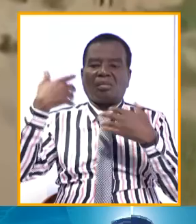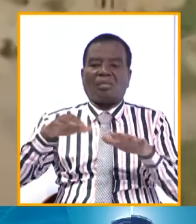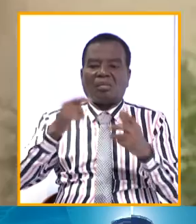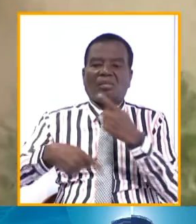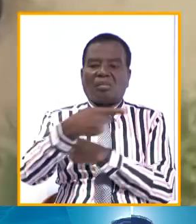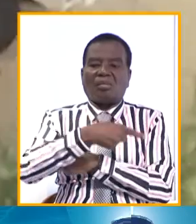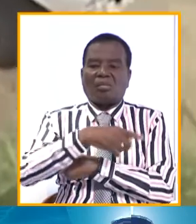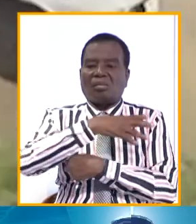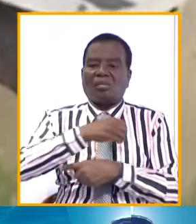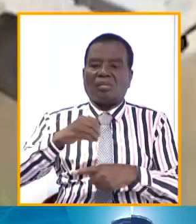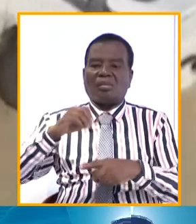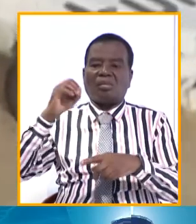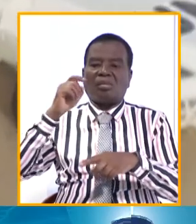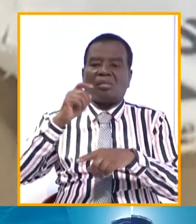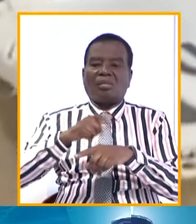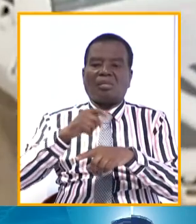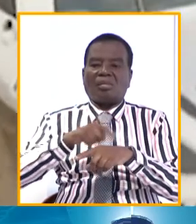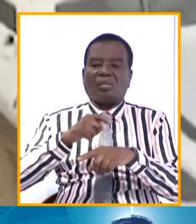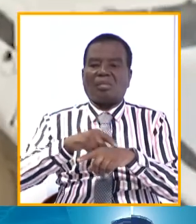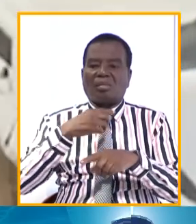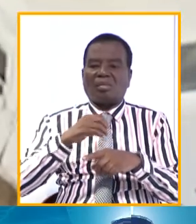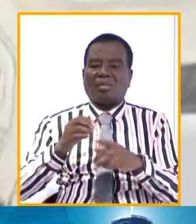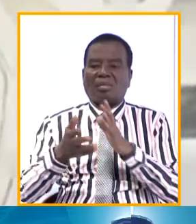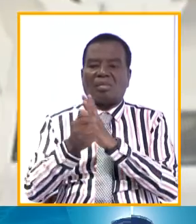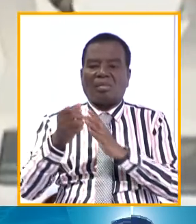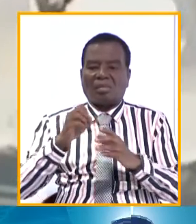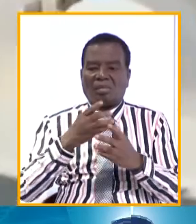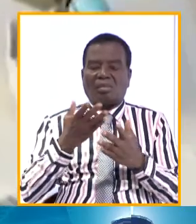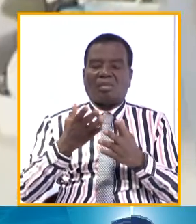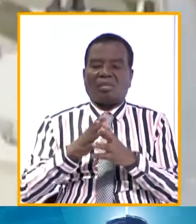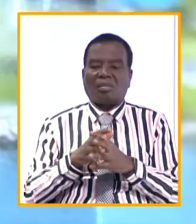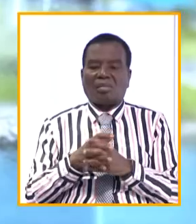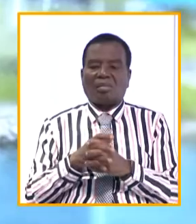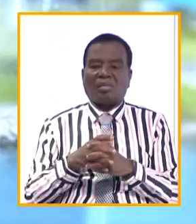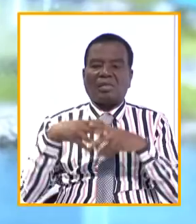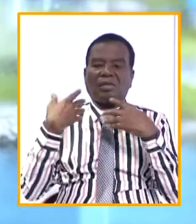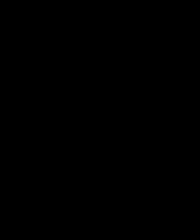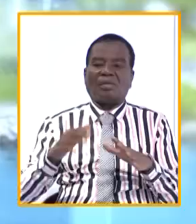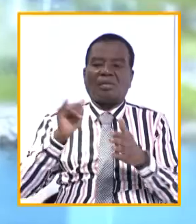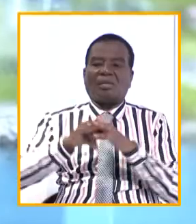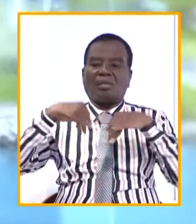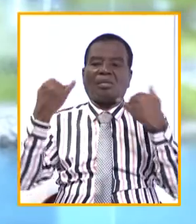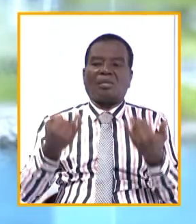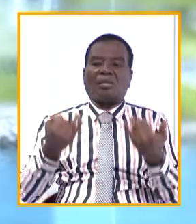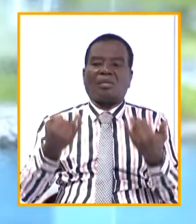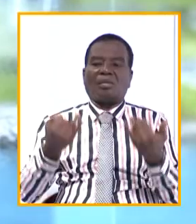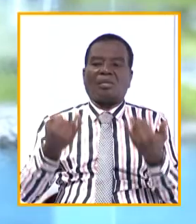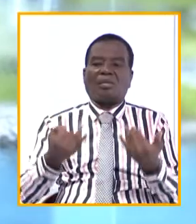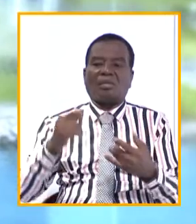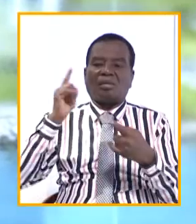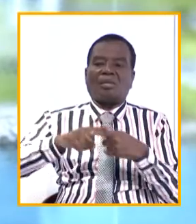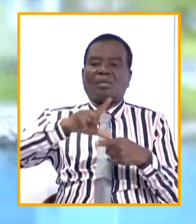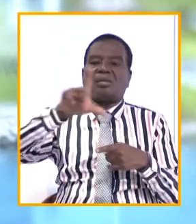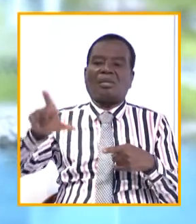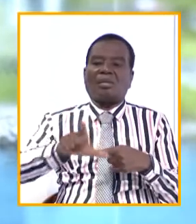cette mission. Les modalités, le calendrier de ce retrait font l'objet d'âpres négociations. Voilà qui marque la fin de ce journal.